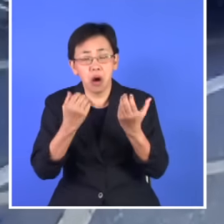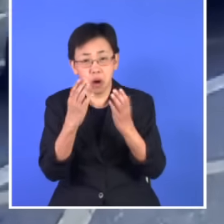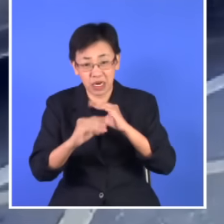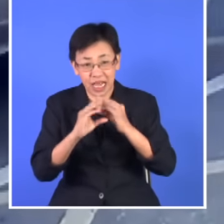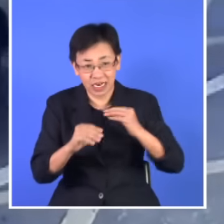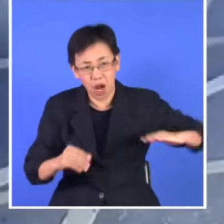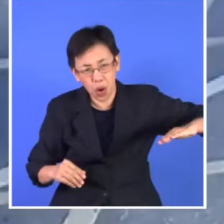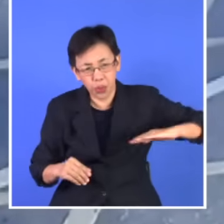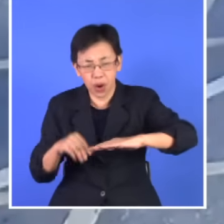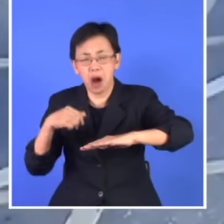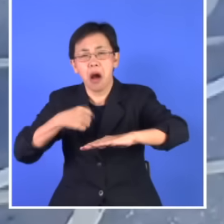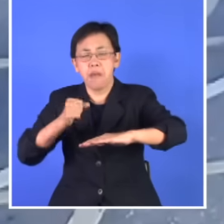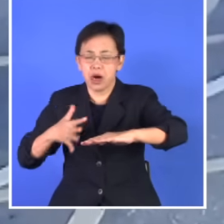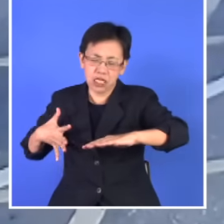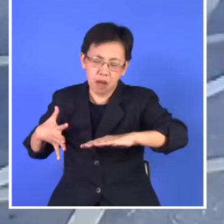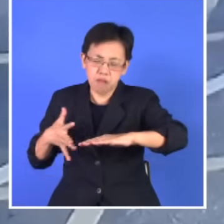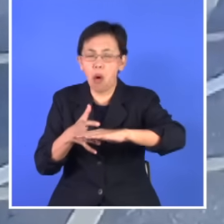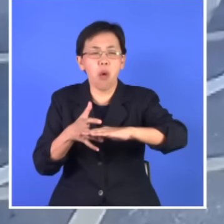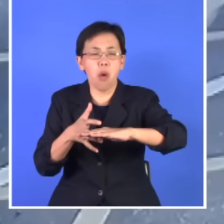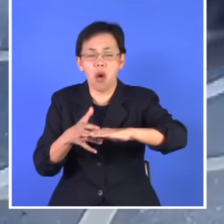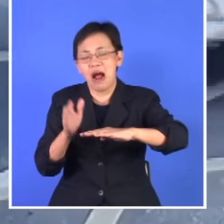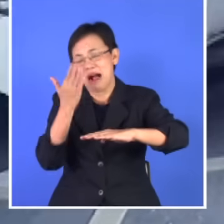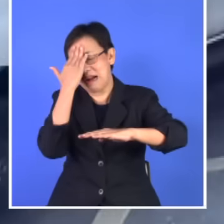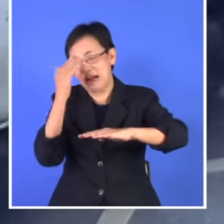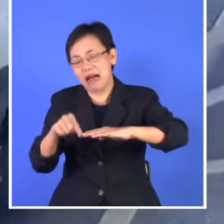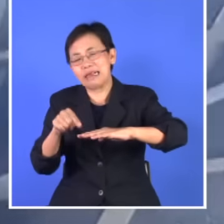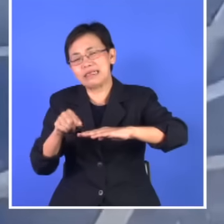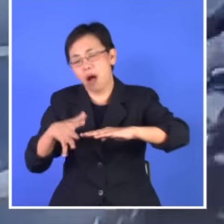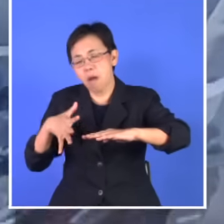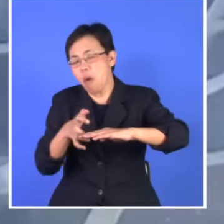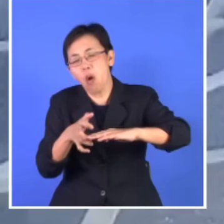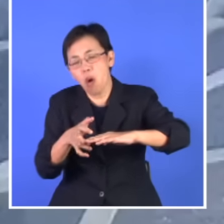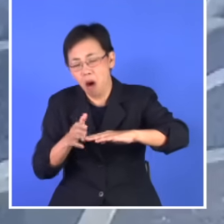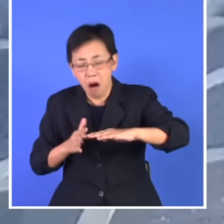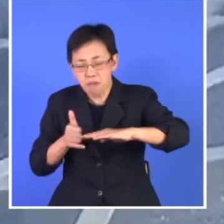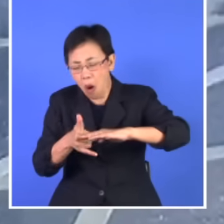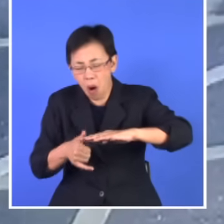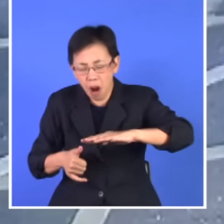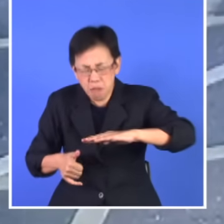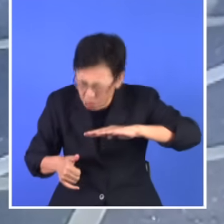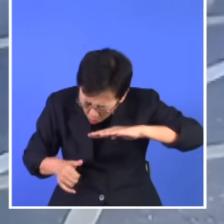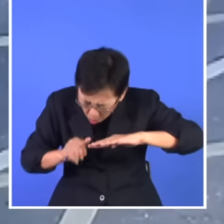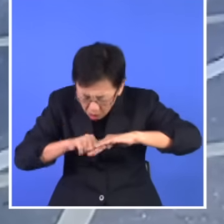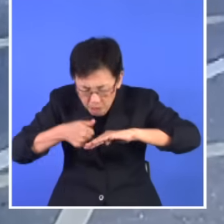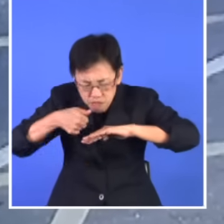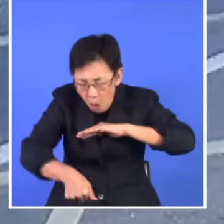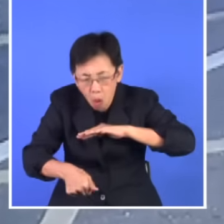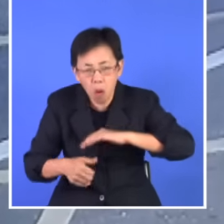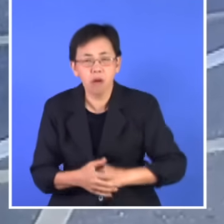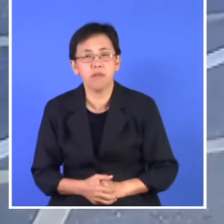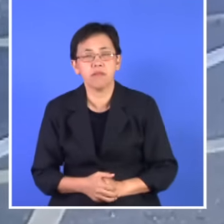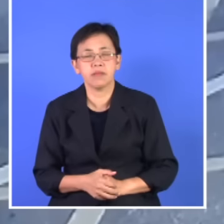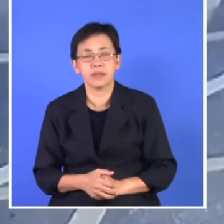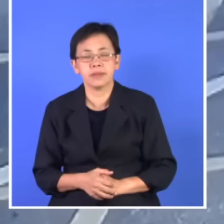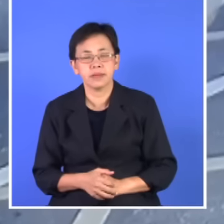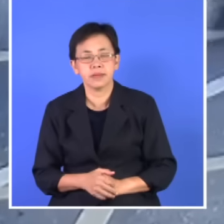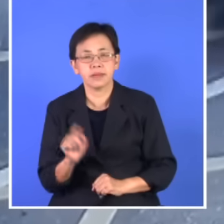คะแล้วก็ชนทนเข้าไปตรงบริเวณมุมด้านหน้ารถอ่ะนะคะแล้วตัวเขาเองเนี่ยกระแทกพื้นลงมาเนี่ยเอ้อซึ่งเหตุการณ์นี้เกิดขึ้น